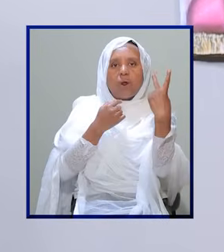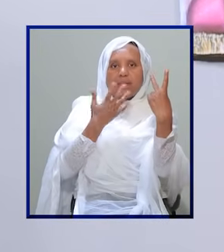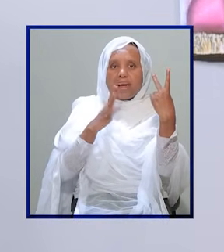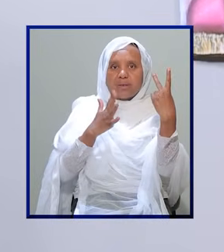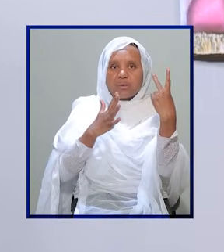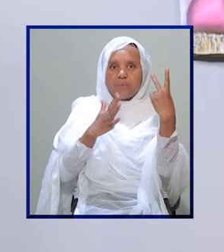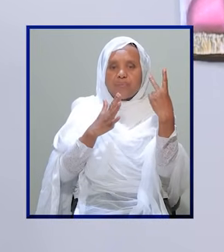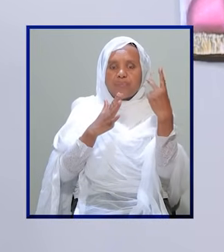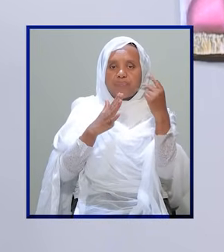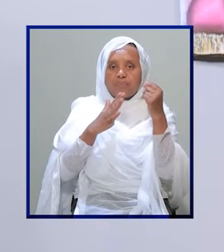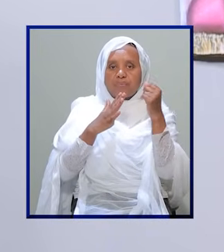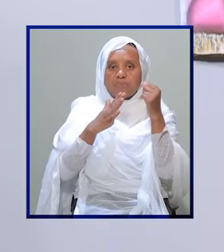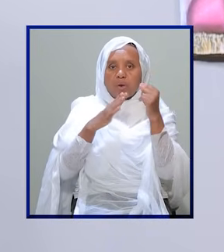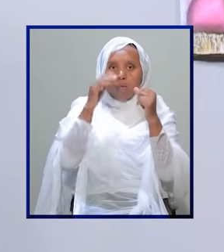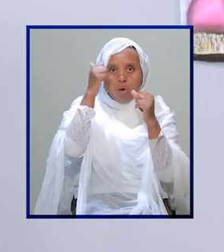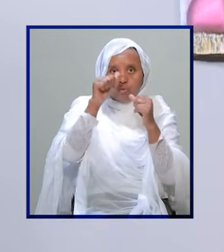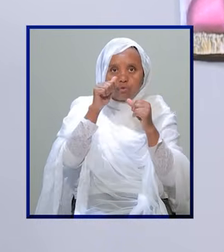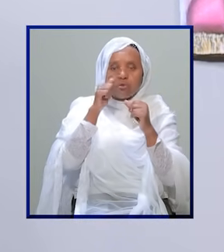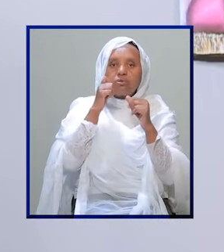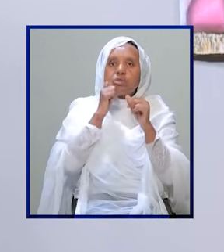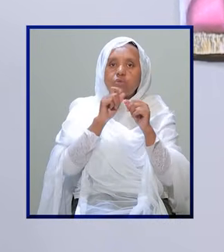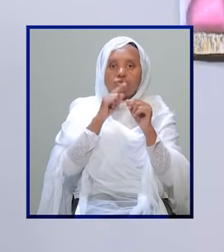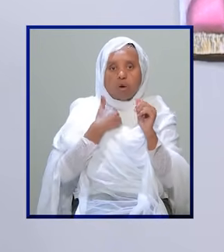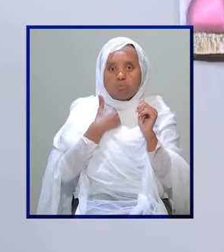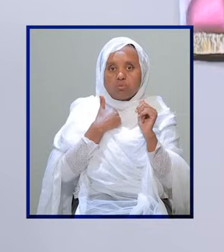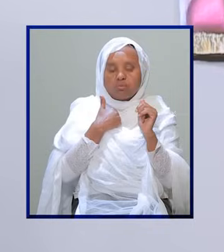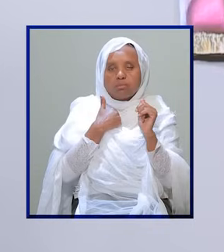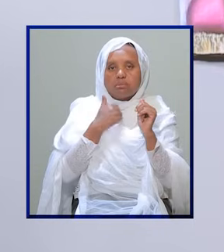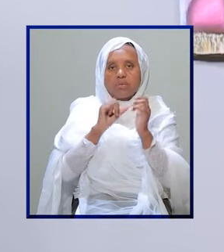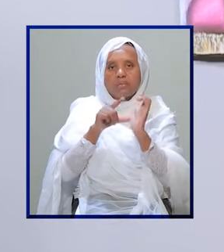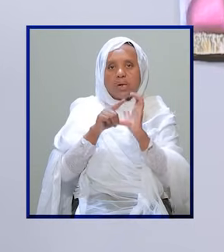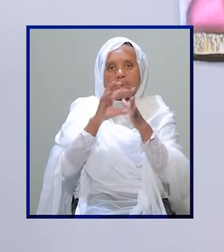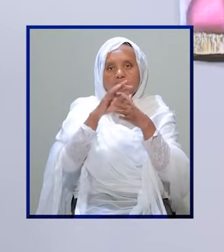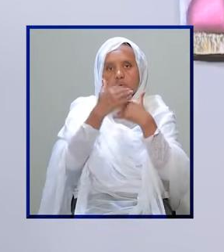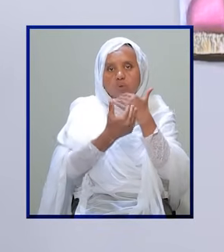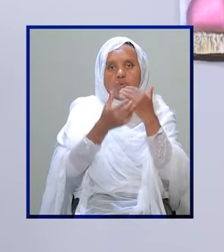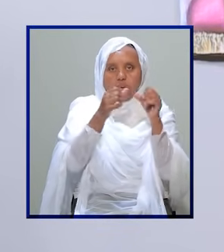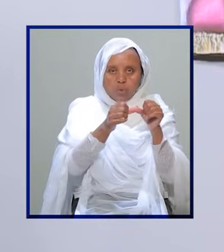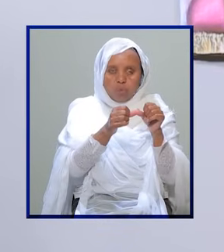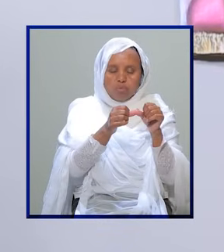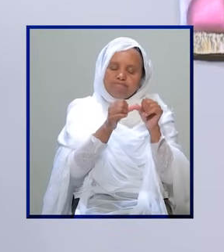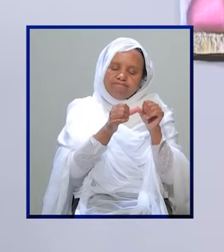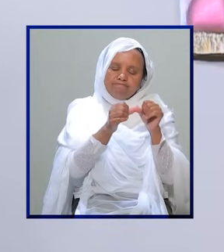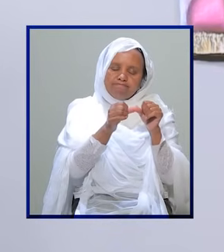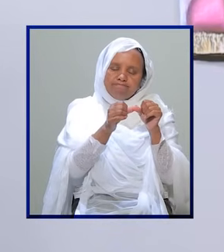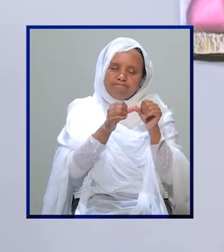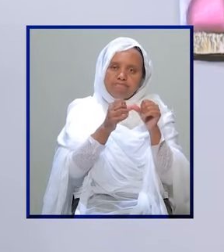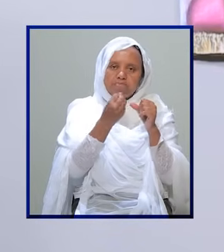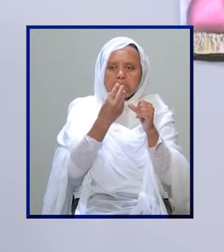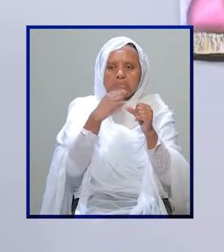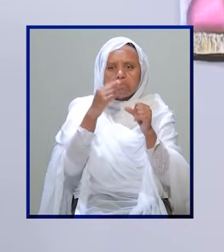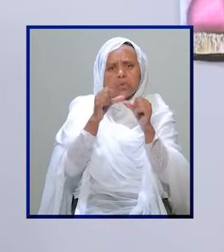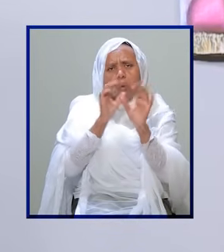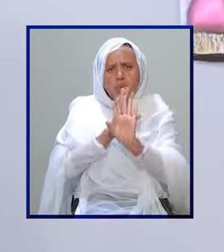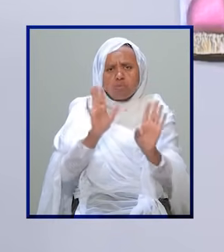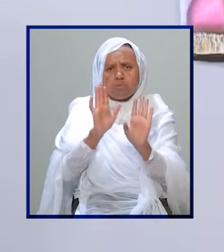ነው። ወንዶች ሴቶች ለምሳሌ በስጋ ወደሙ ይቆዩና ወይም በስጋ ወደሙም ሳይቆዩ